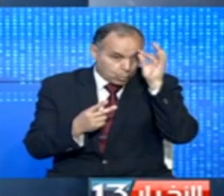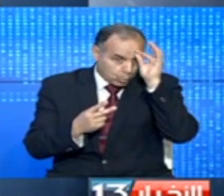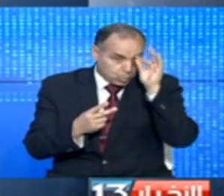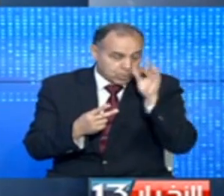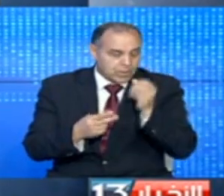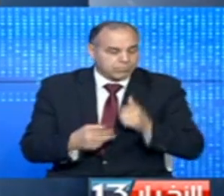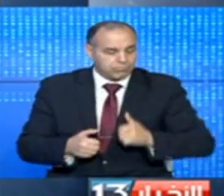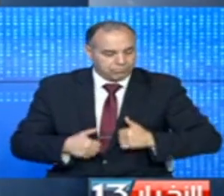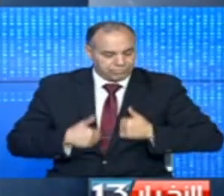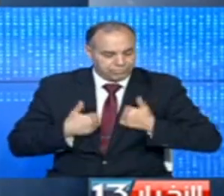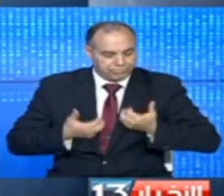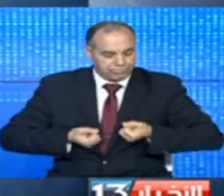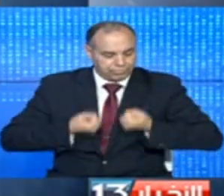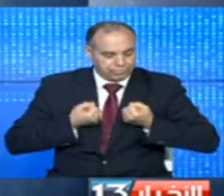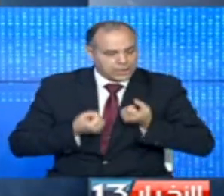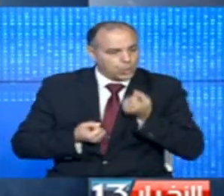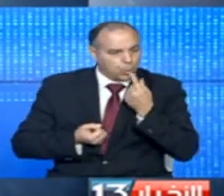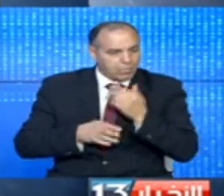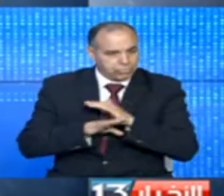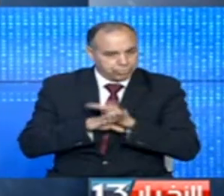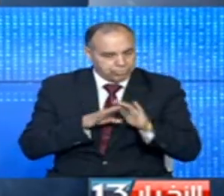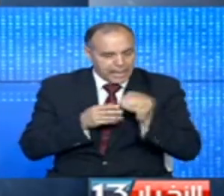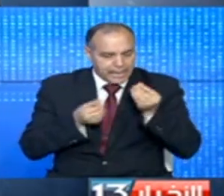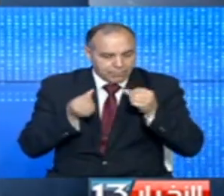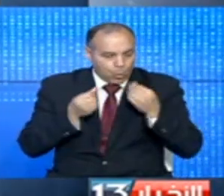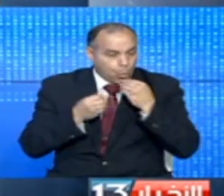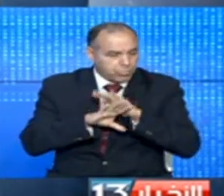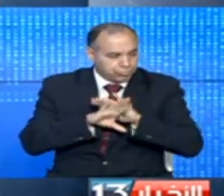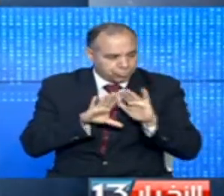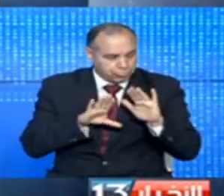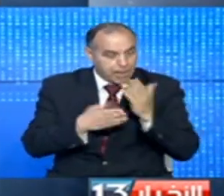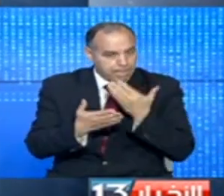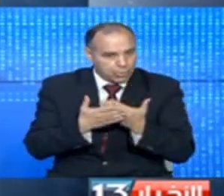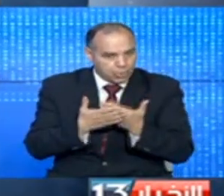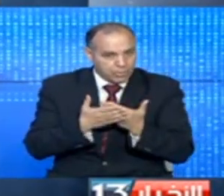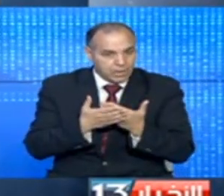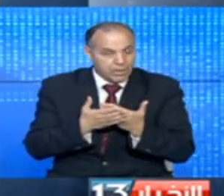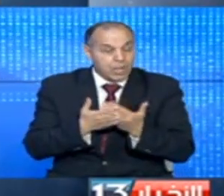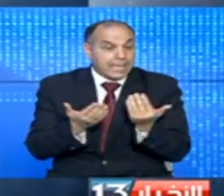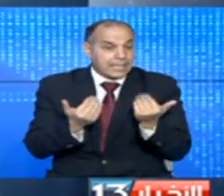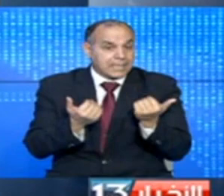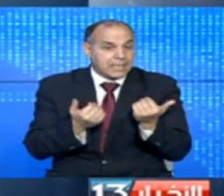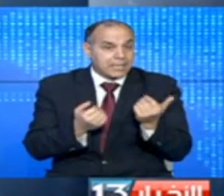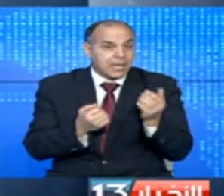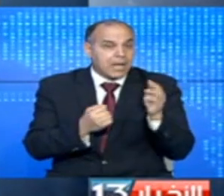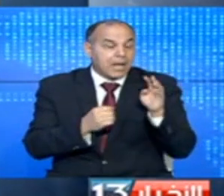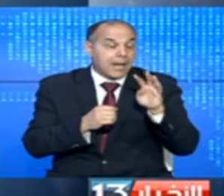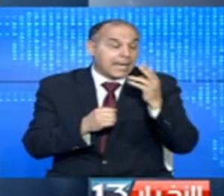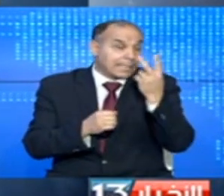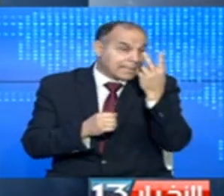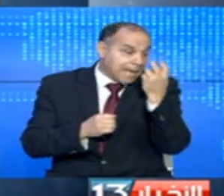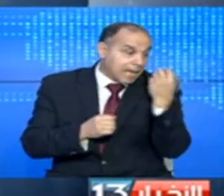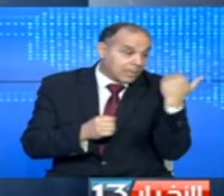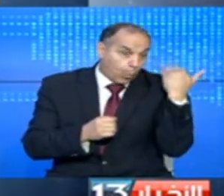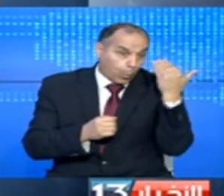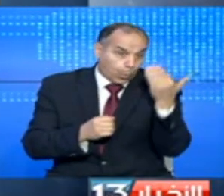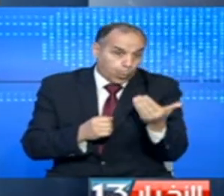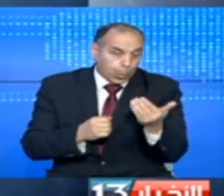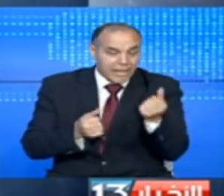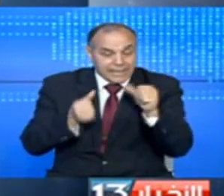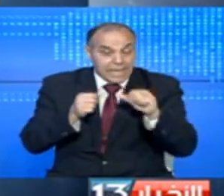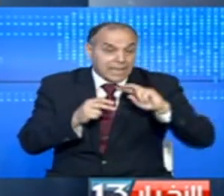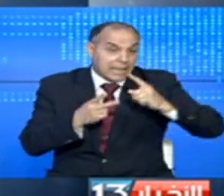للشفاء بالتحاليل البيولوجية المثبتة، وننتظر 48 ساعة آخرين للتحليل